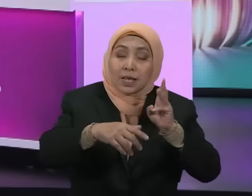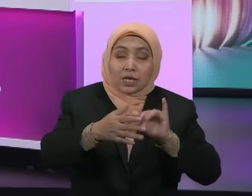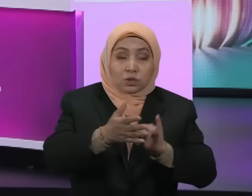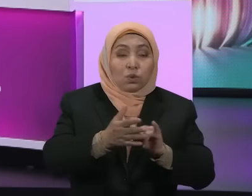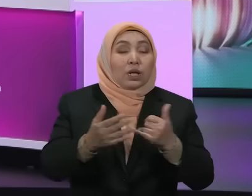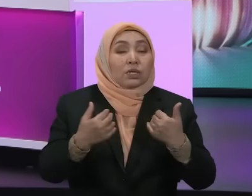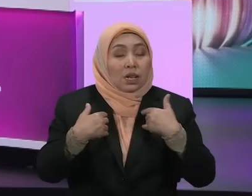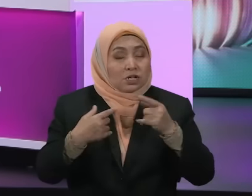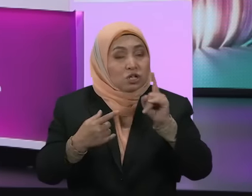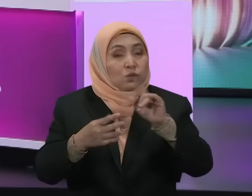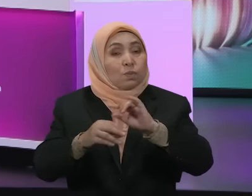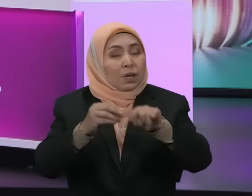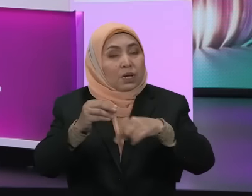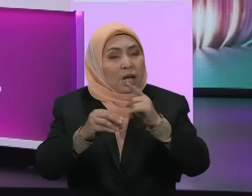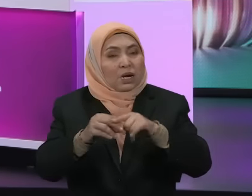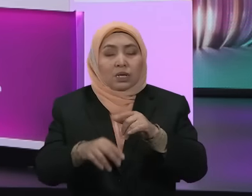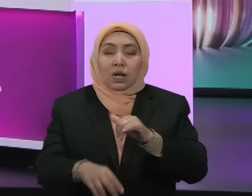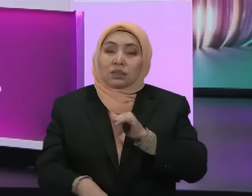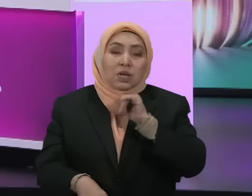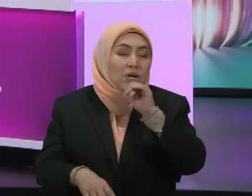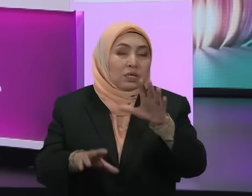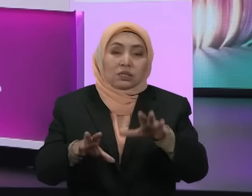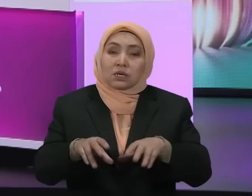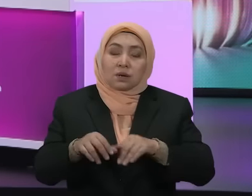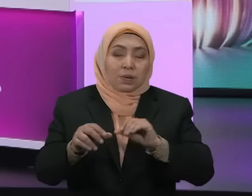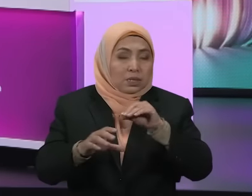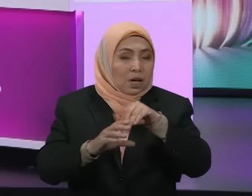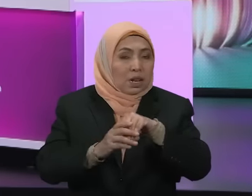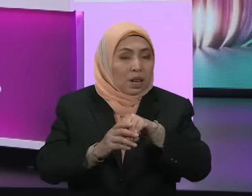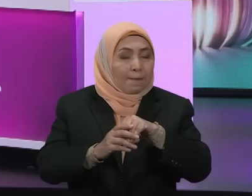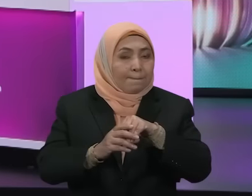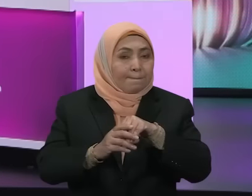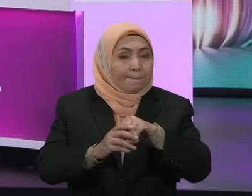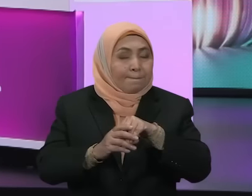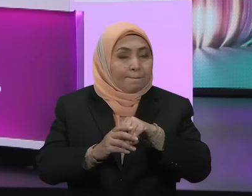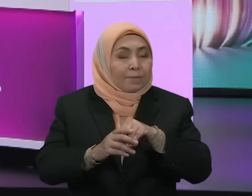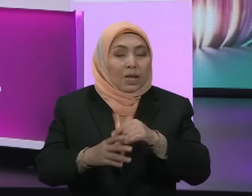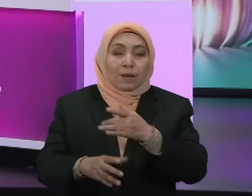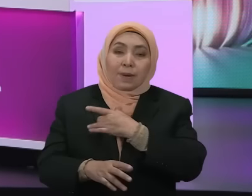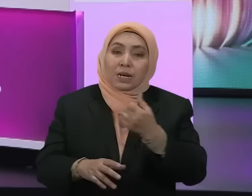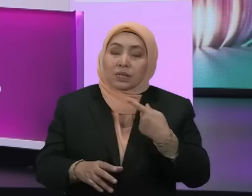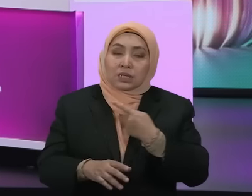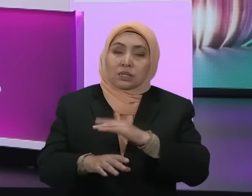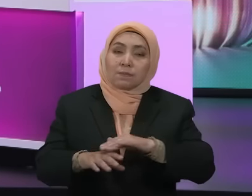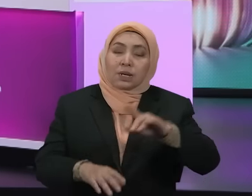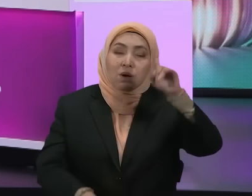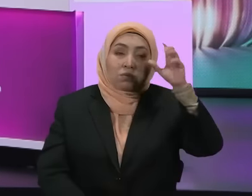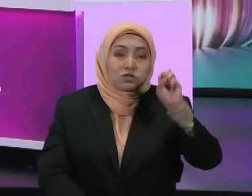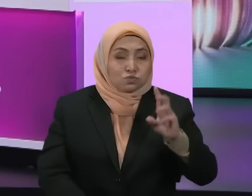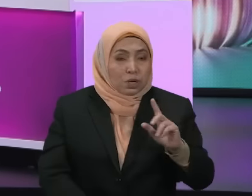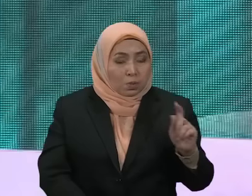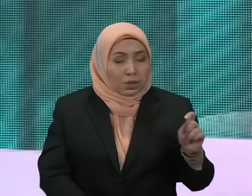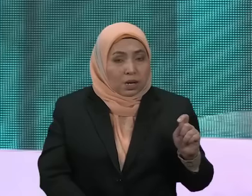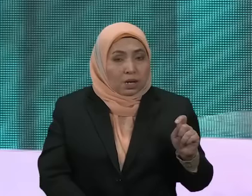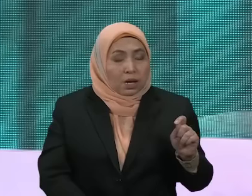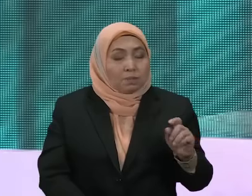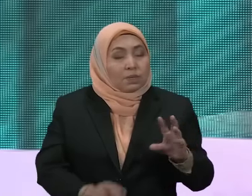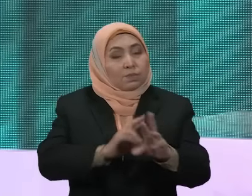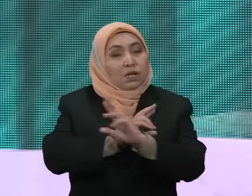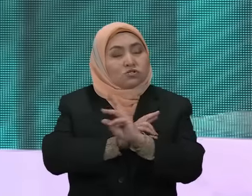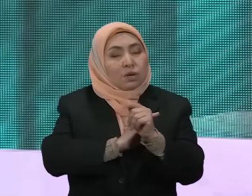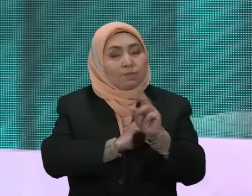Itu adalah satu perkara yang tidak diterima di dalam di dalam keimanan kita kepada Allah Subhanahu Wa Taala. Kita berehat